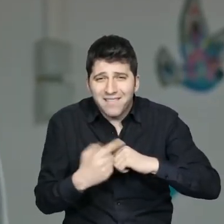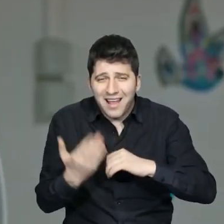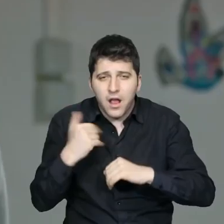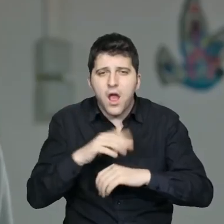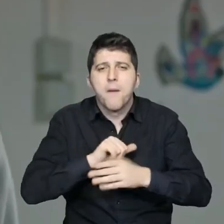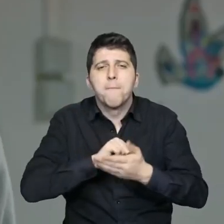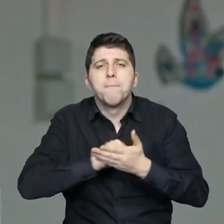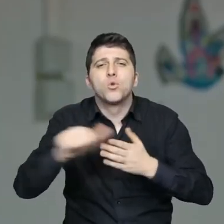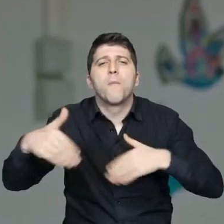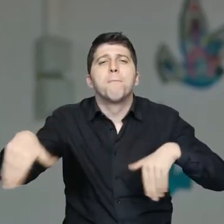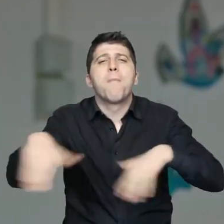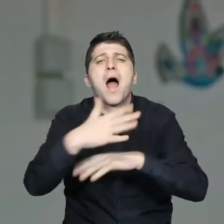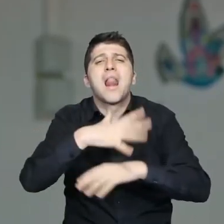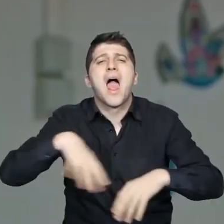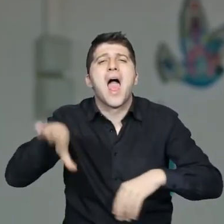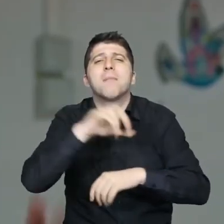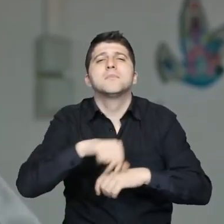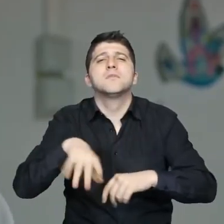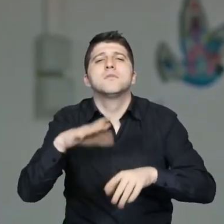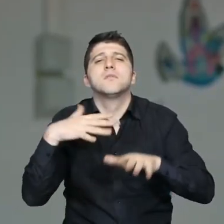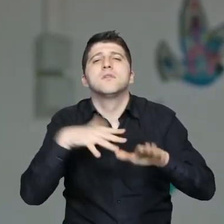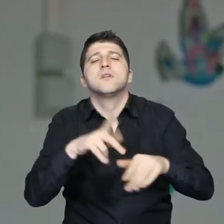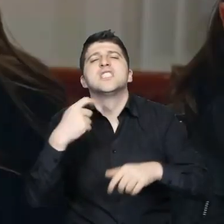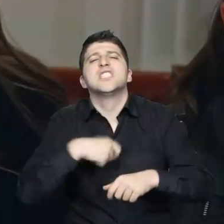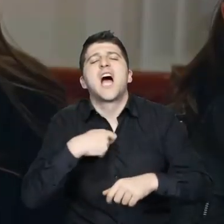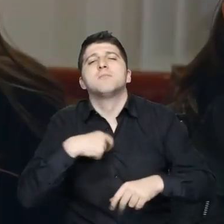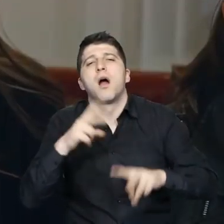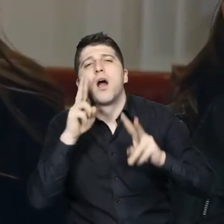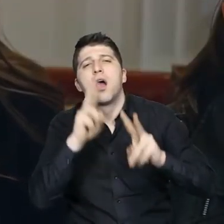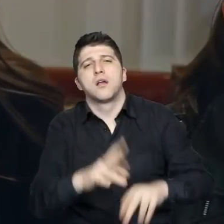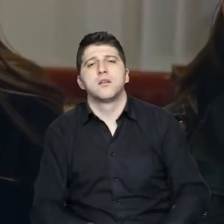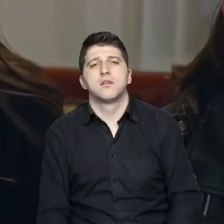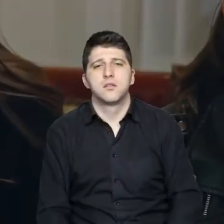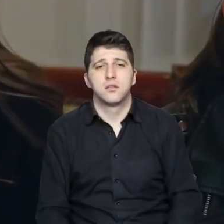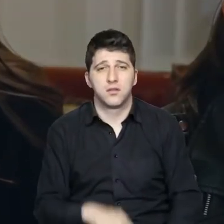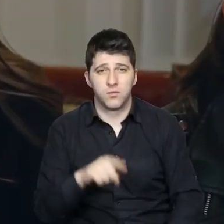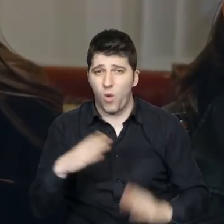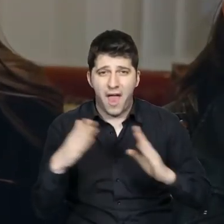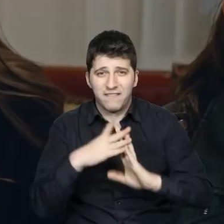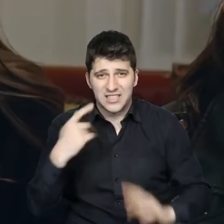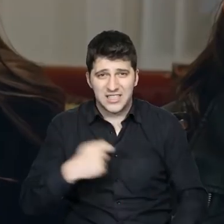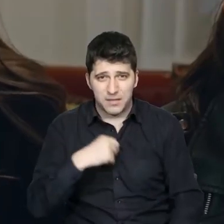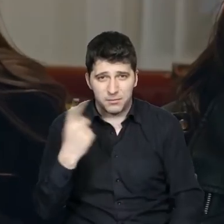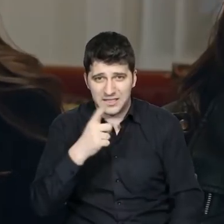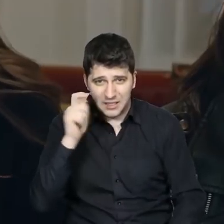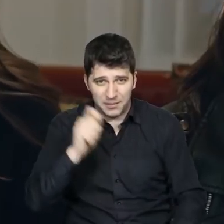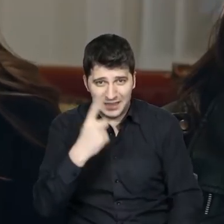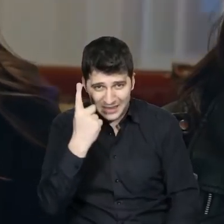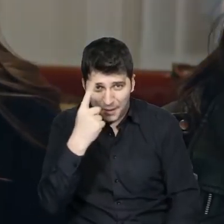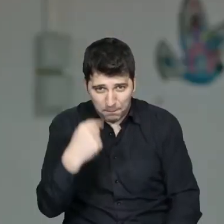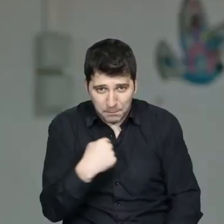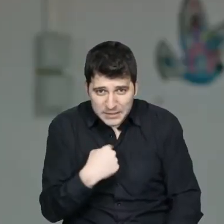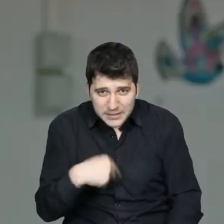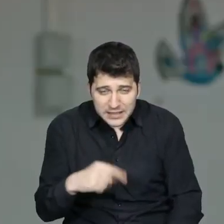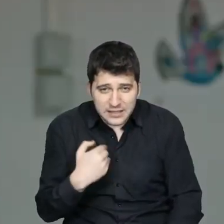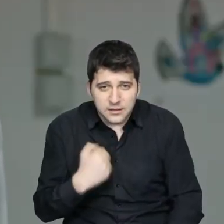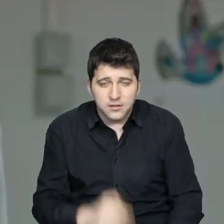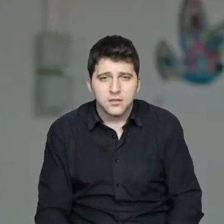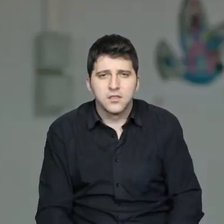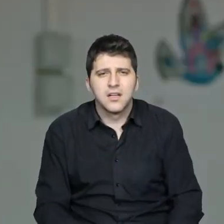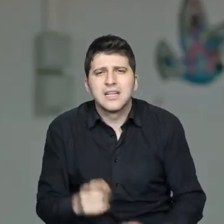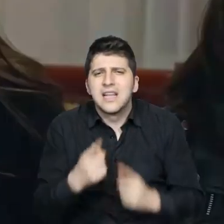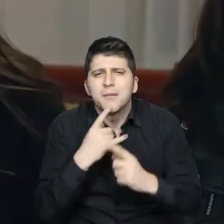bütün mahalleliği, bütün kasabayı sokağa döküyorsunuz saçmalıklarınızla. Bu evde saçma sapan bir şeyler yapan bir tek biz miyiz ya?